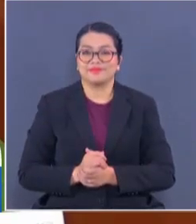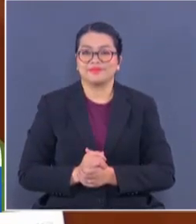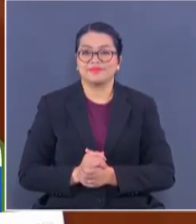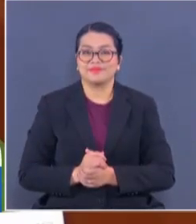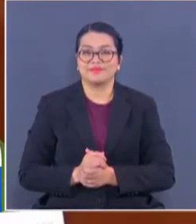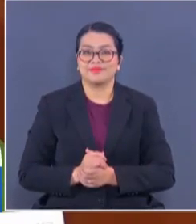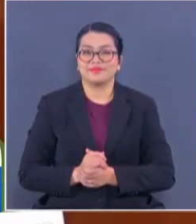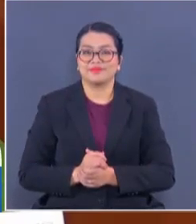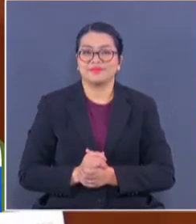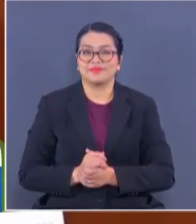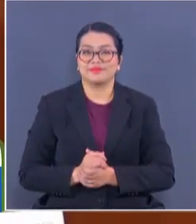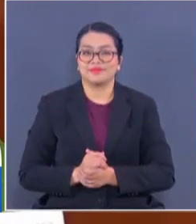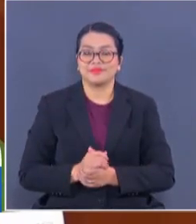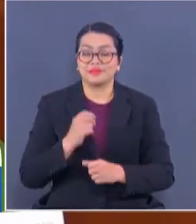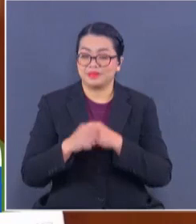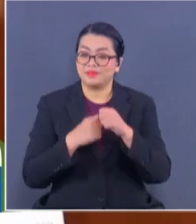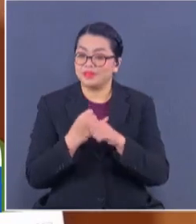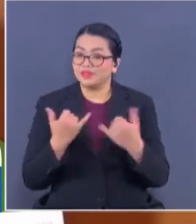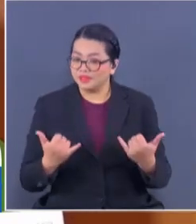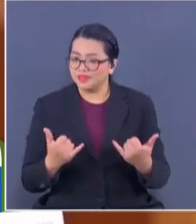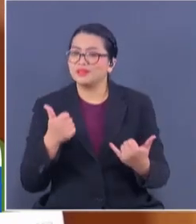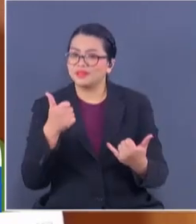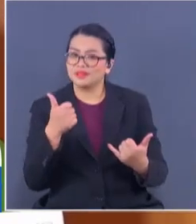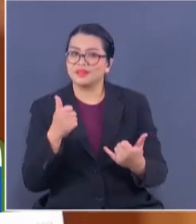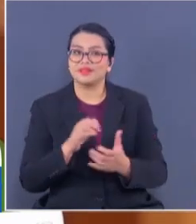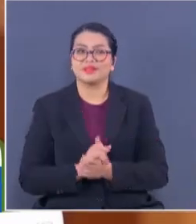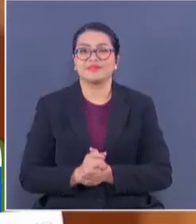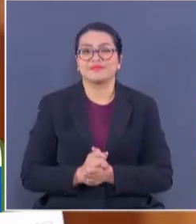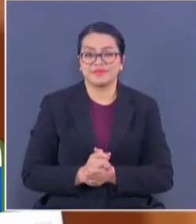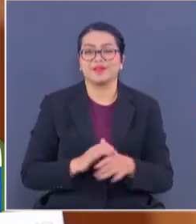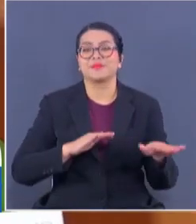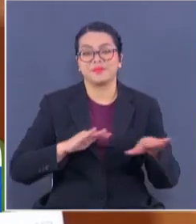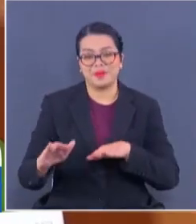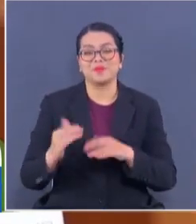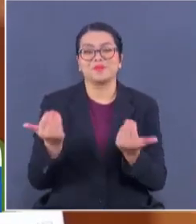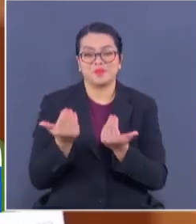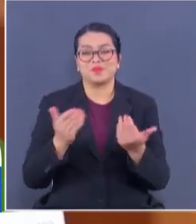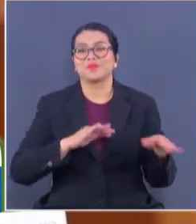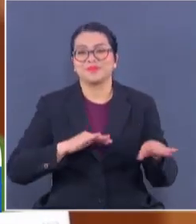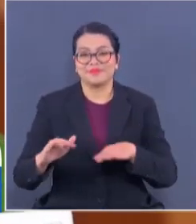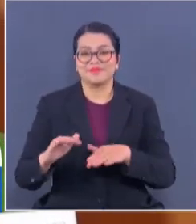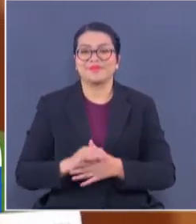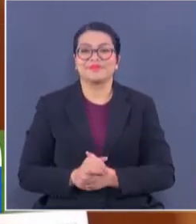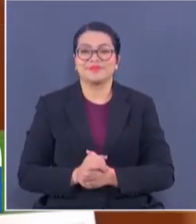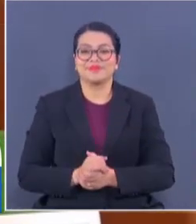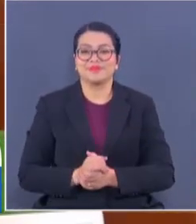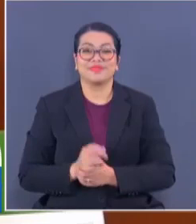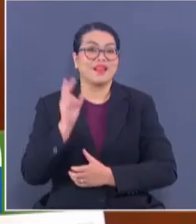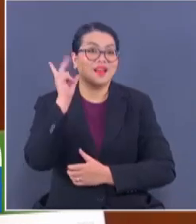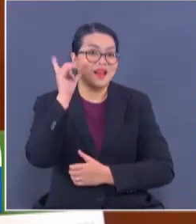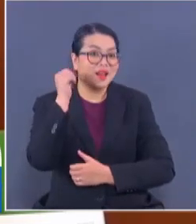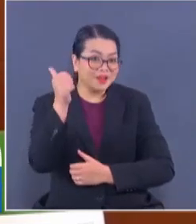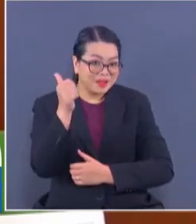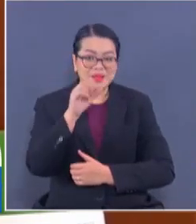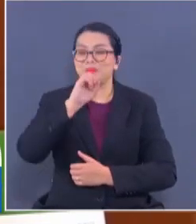แต่ว่าก็เป็นปีที่ดีป่ะคะหนูก็ได้ยินมีคนบอกเป็นปีดีสแตนบายค่ะก ็มีลุ้นปีนี้คะ ถ้ามีข่าวดีที่แน่น